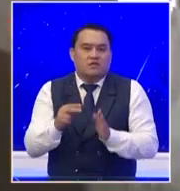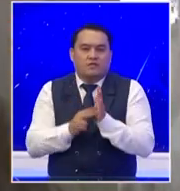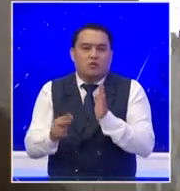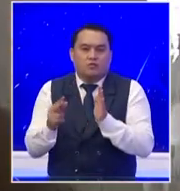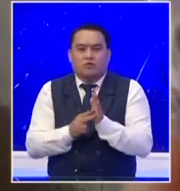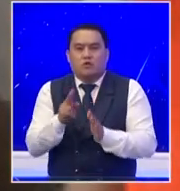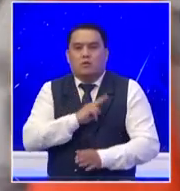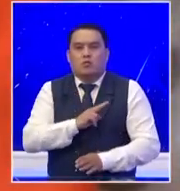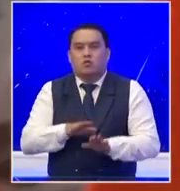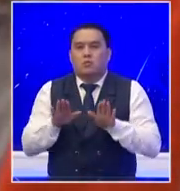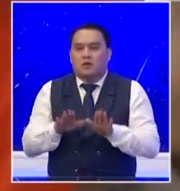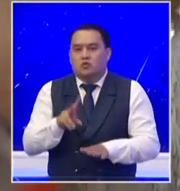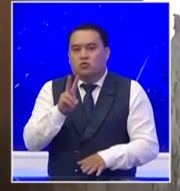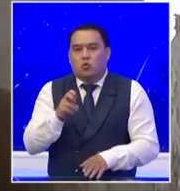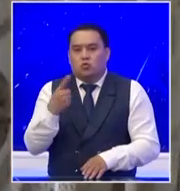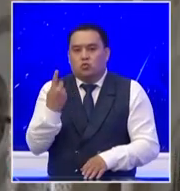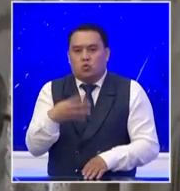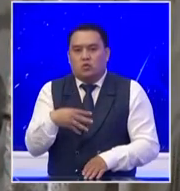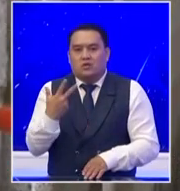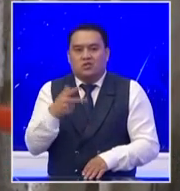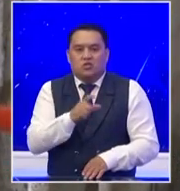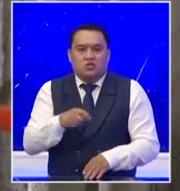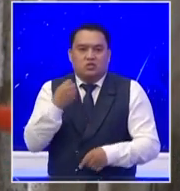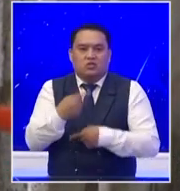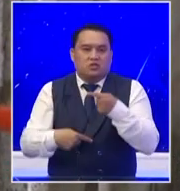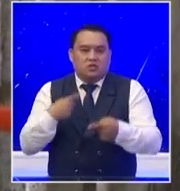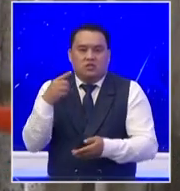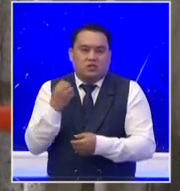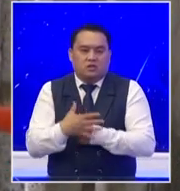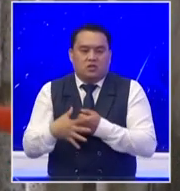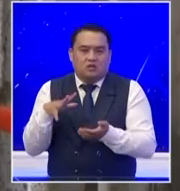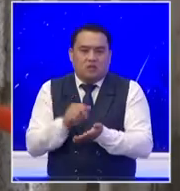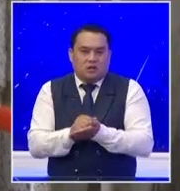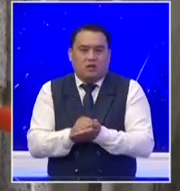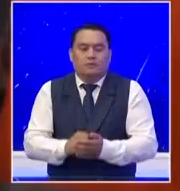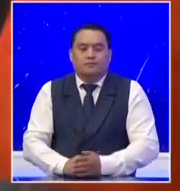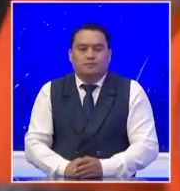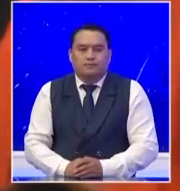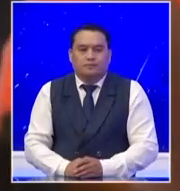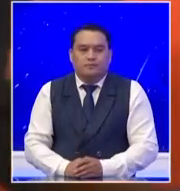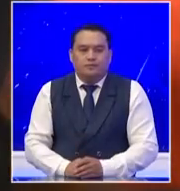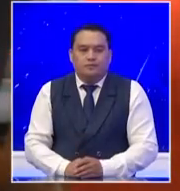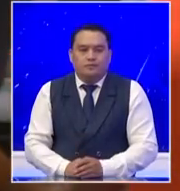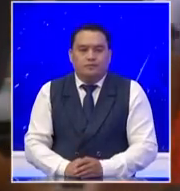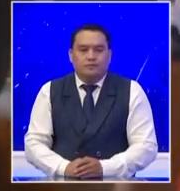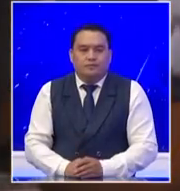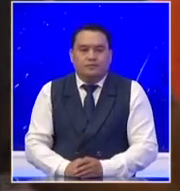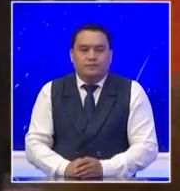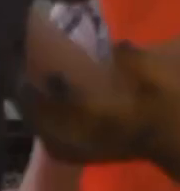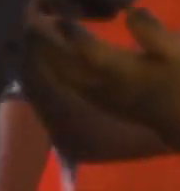288 рабочих мест. 143 человека привлекаются через центры занятости и социальных программ. Еламан Раймбеков, Степан Миришко, телеканал